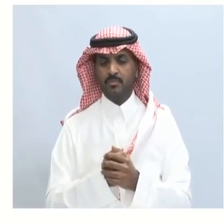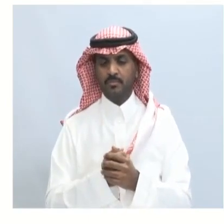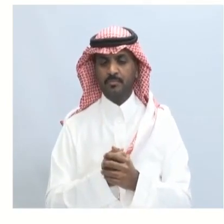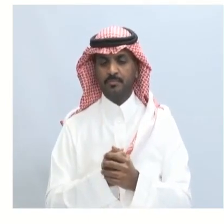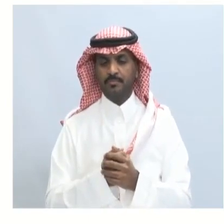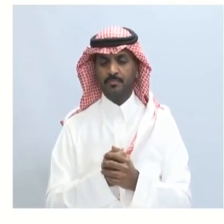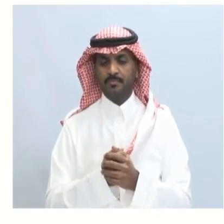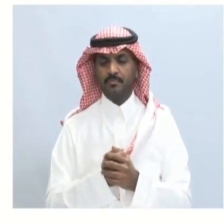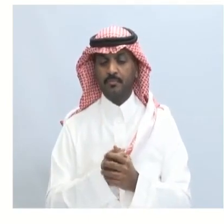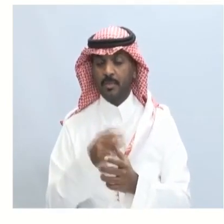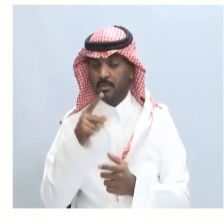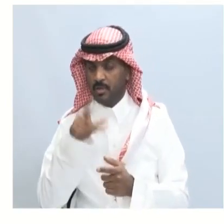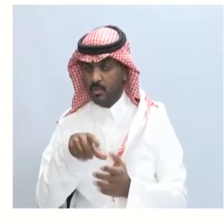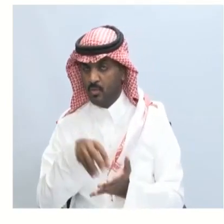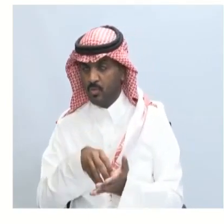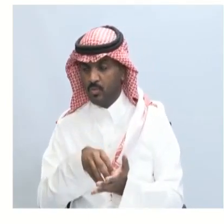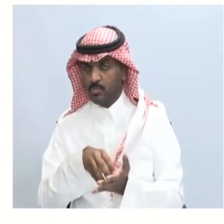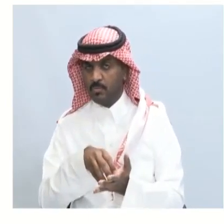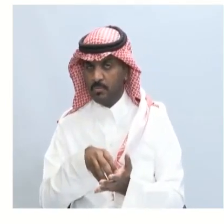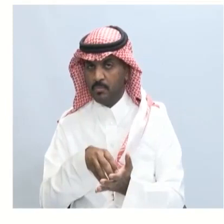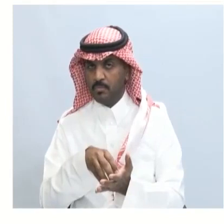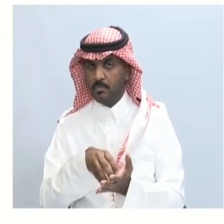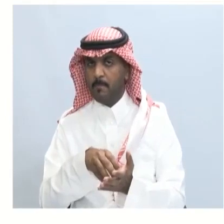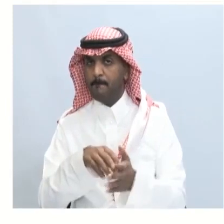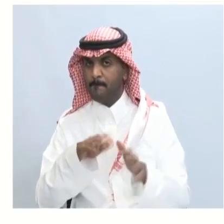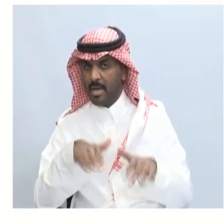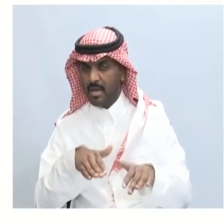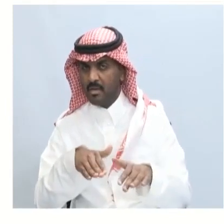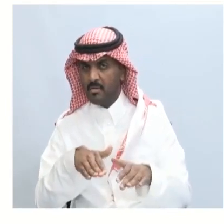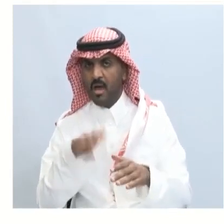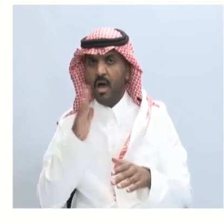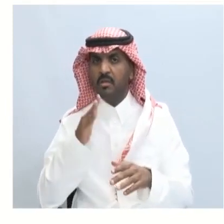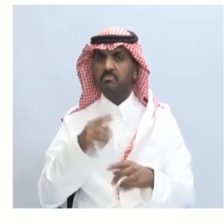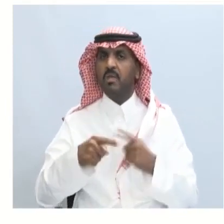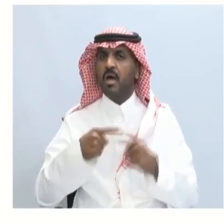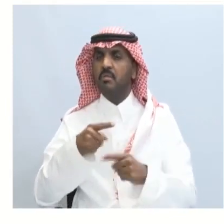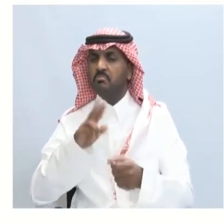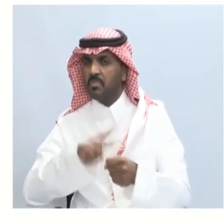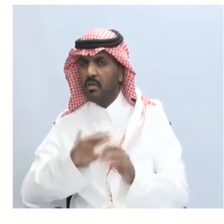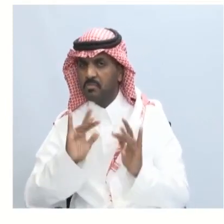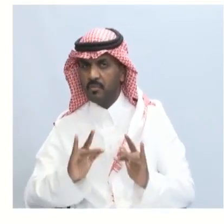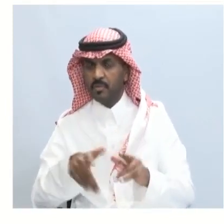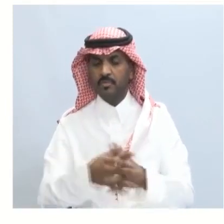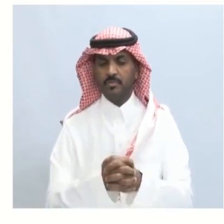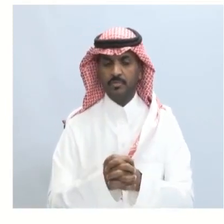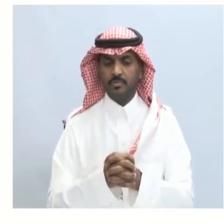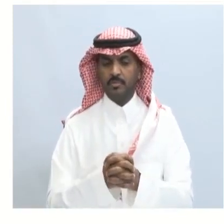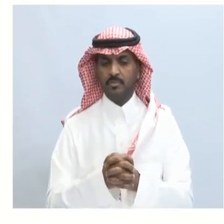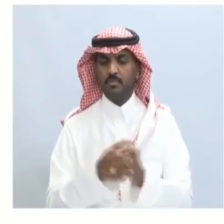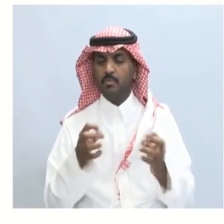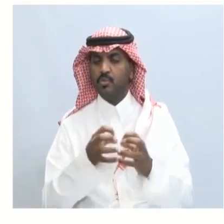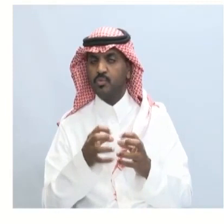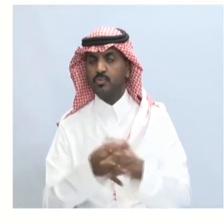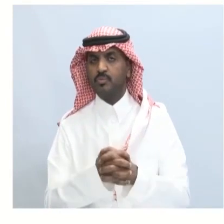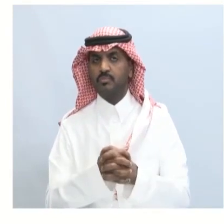عاده فتجد ان له مكانا في غالب حاله انه يسكن فيه فهذا هو المقصود فتجد